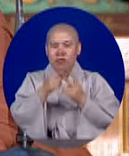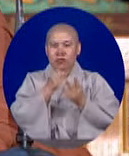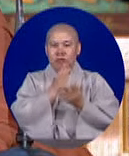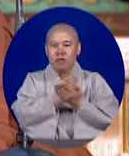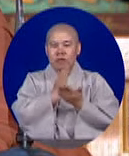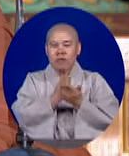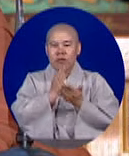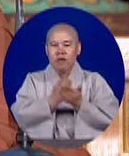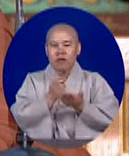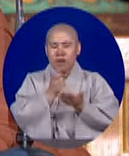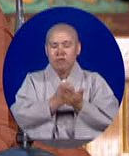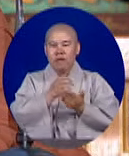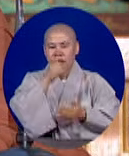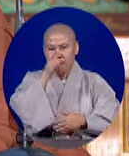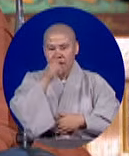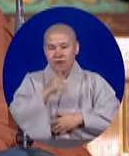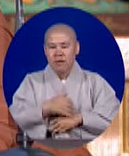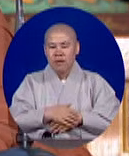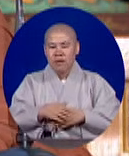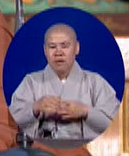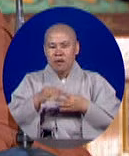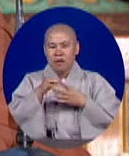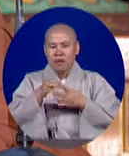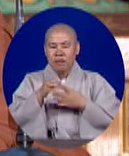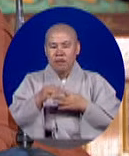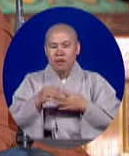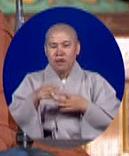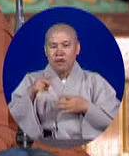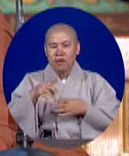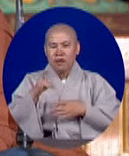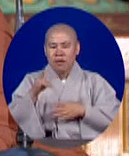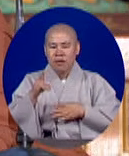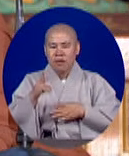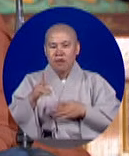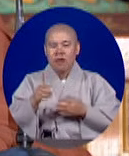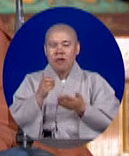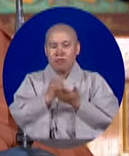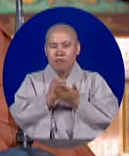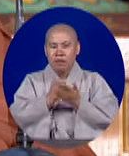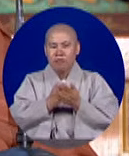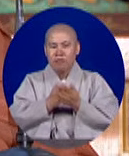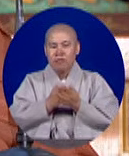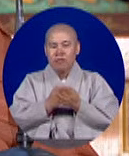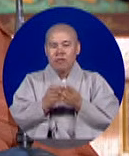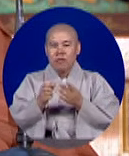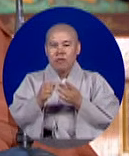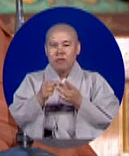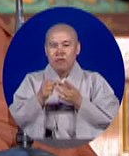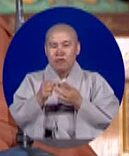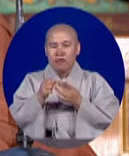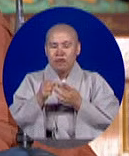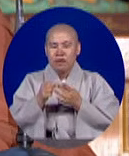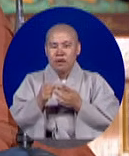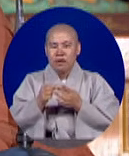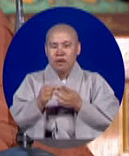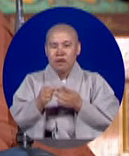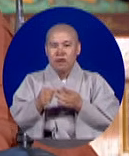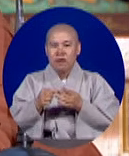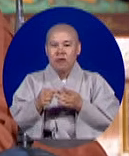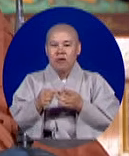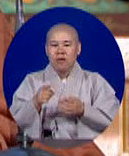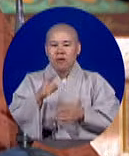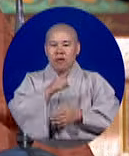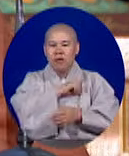법이 있다. 첫째는 세법, 세간법이고 둘째는 제일의